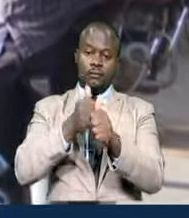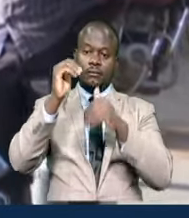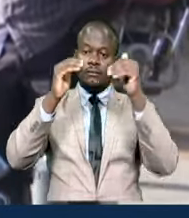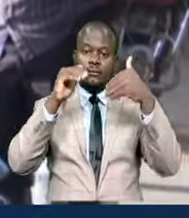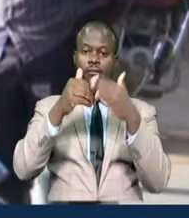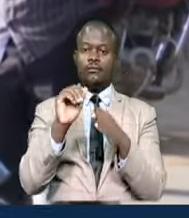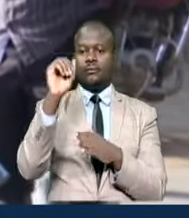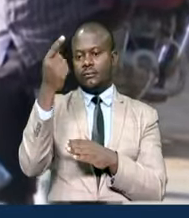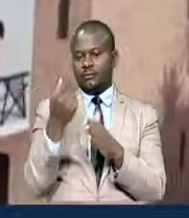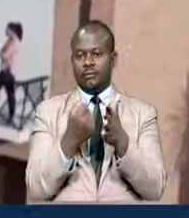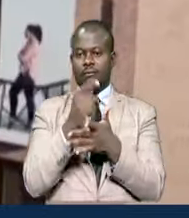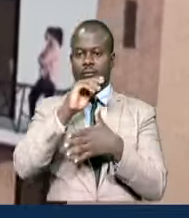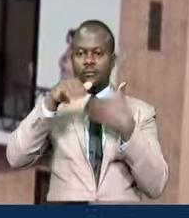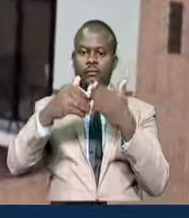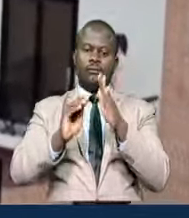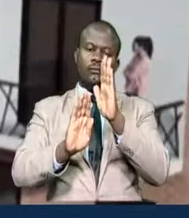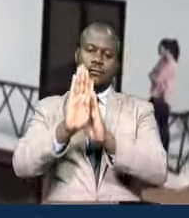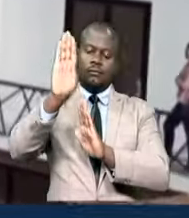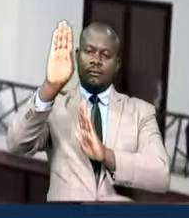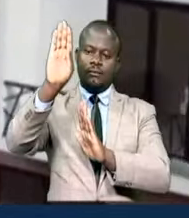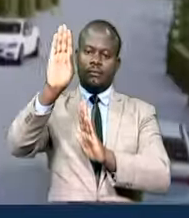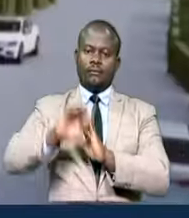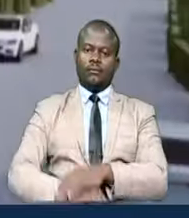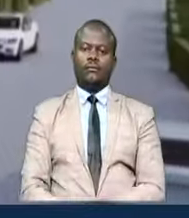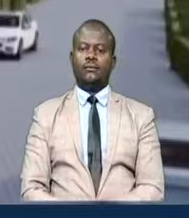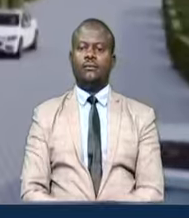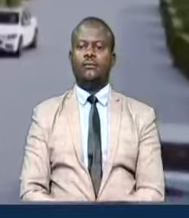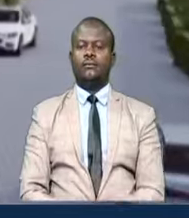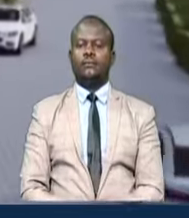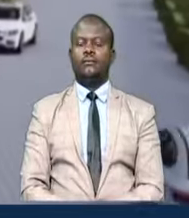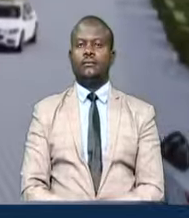ruba kwisonga mu gutuma umuturage atera imbere. Jean-Claude Mutuyezu, Ikigali.